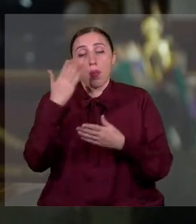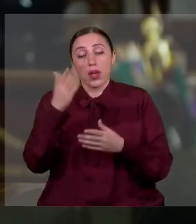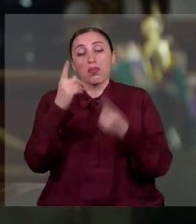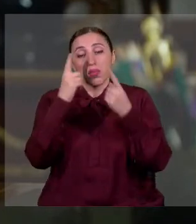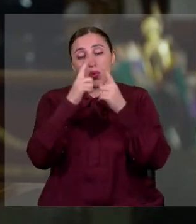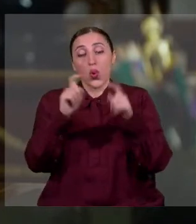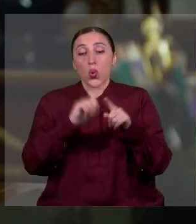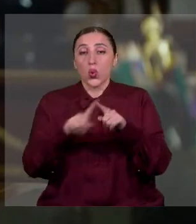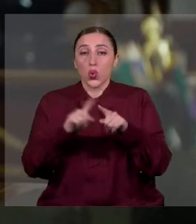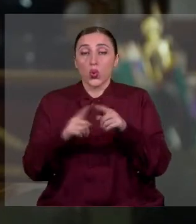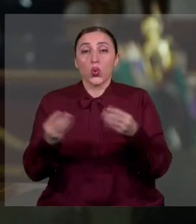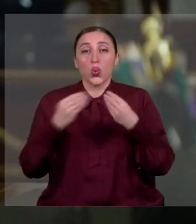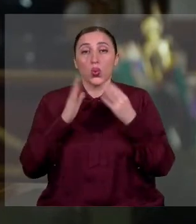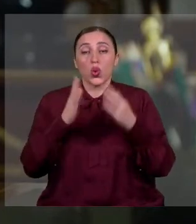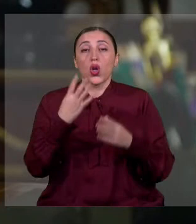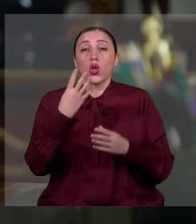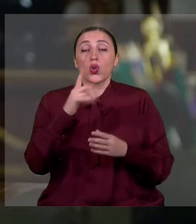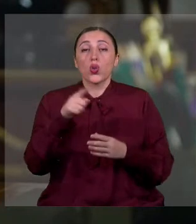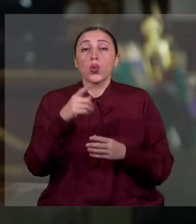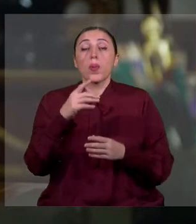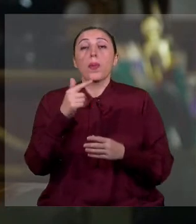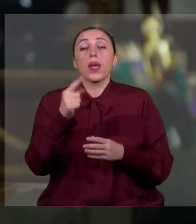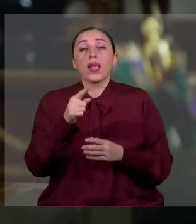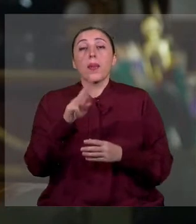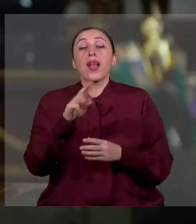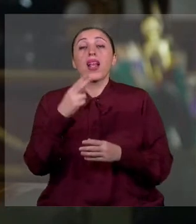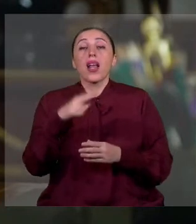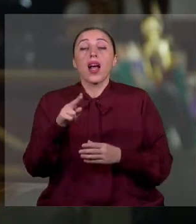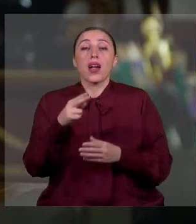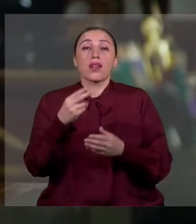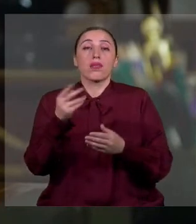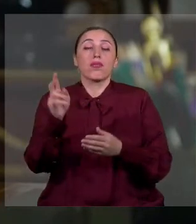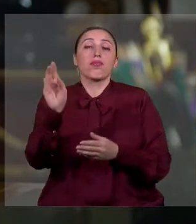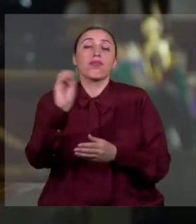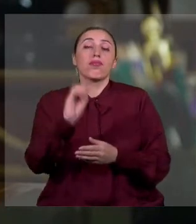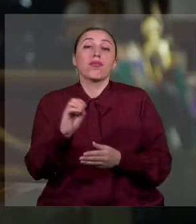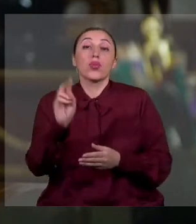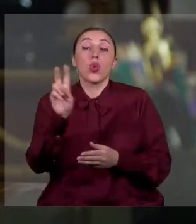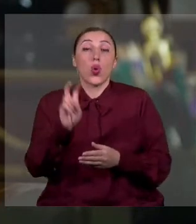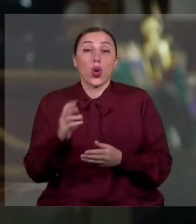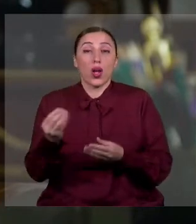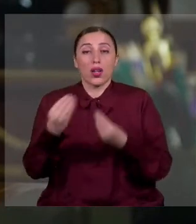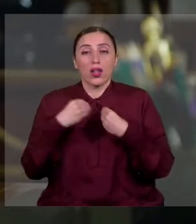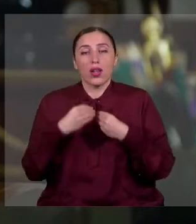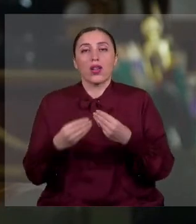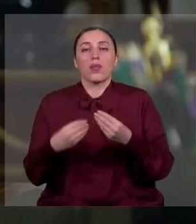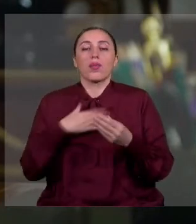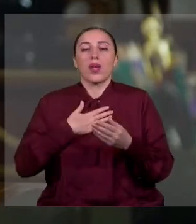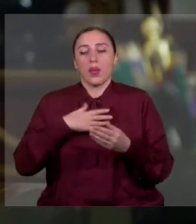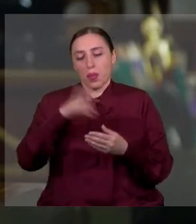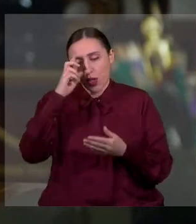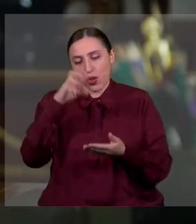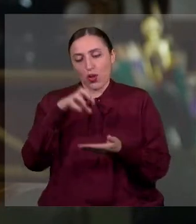հայտարարել է, որ շուտով կտրամադրի 4.5 միլիարդ դոլար լրացուցիչ ֆինանսավորում, ուղղակիորեն աջակցելու մեր